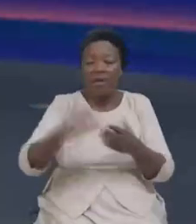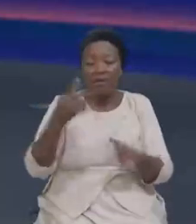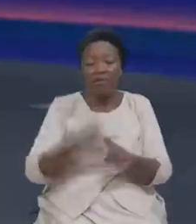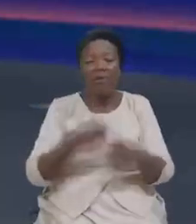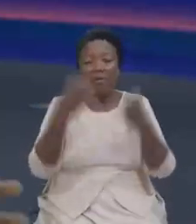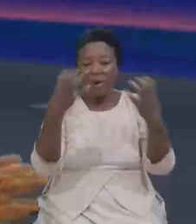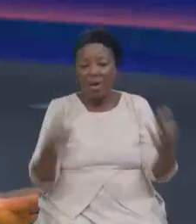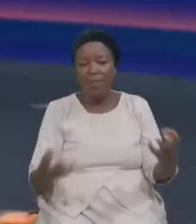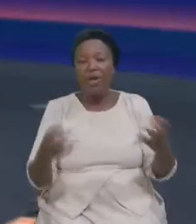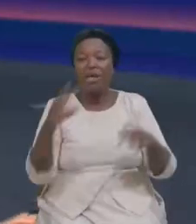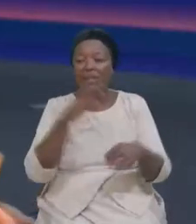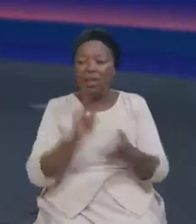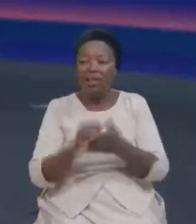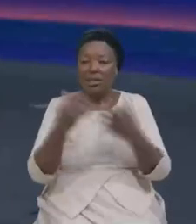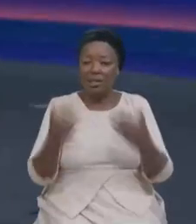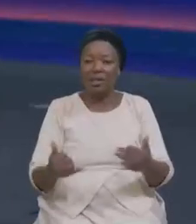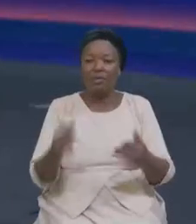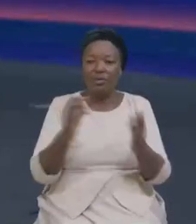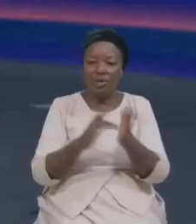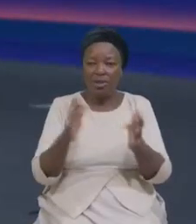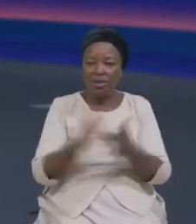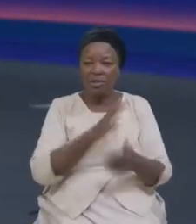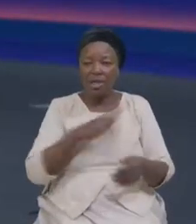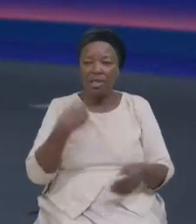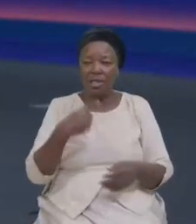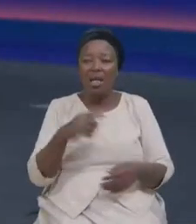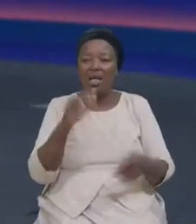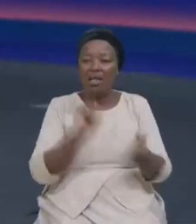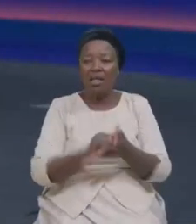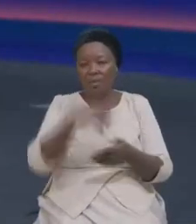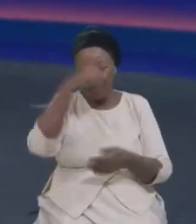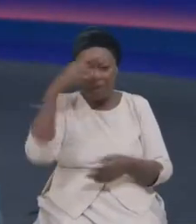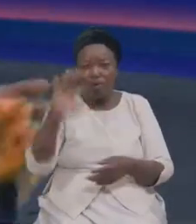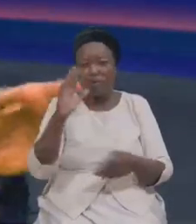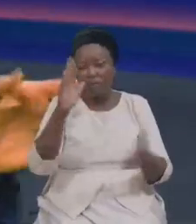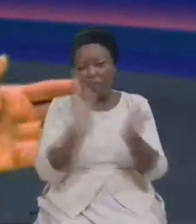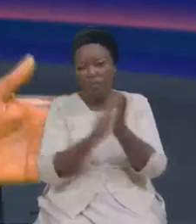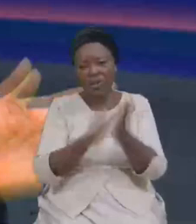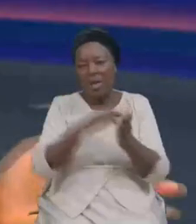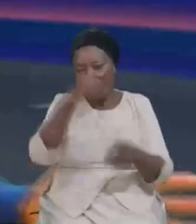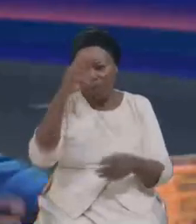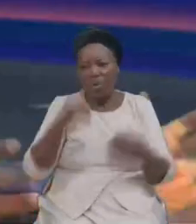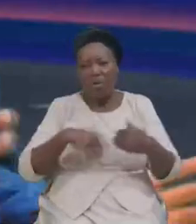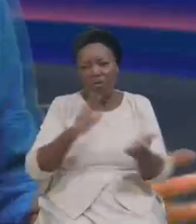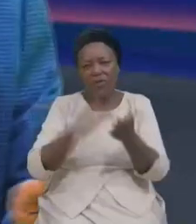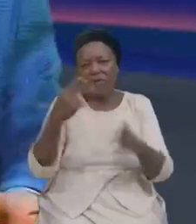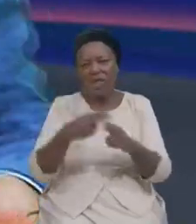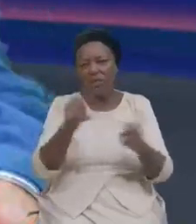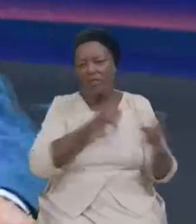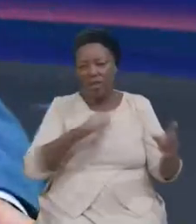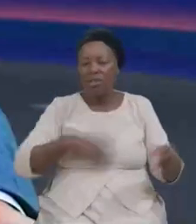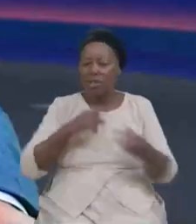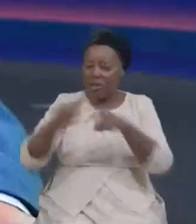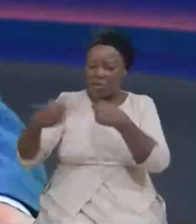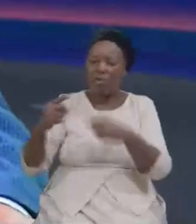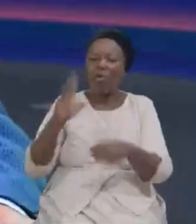Maintenant, Jésus a dit, à cause de la louange, parce qu'il glorifiait Dieu, va, ta foi